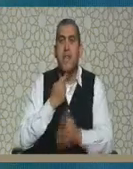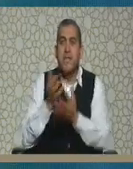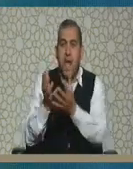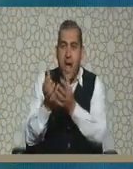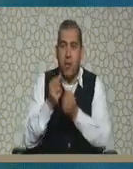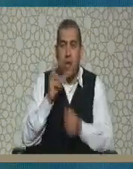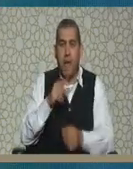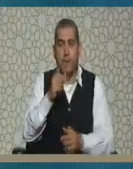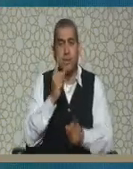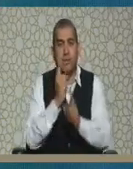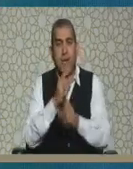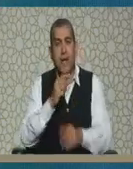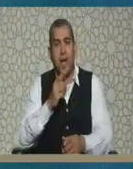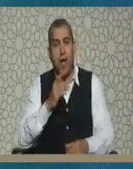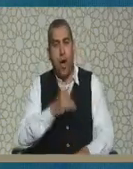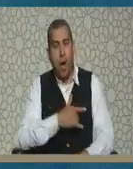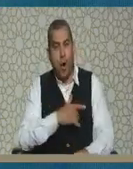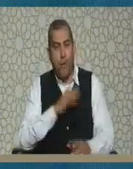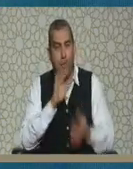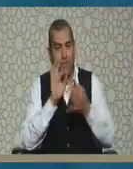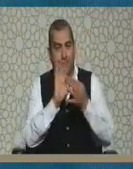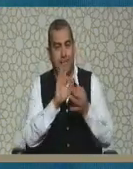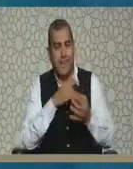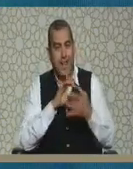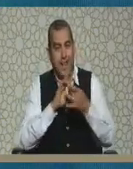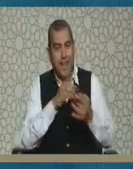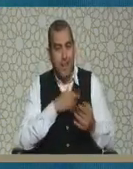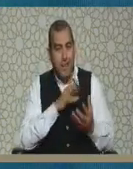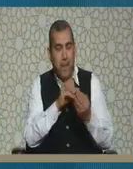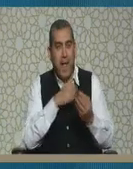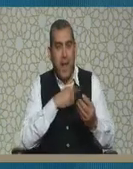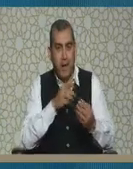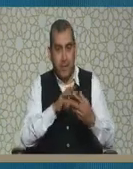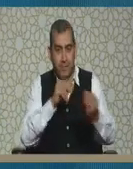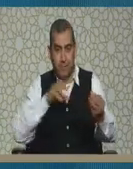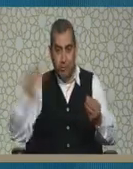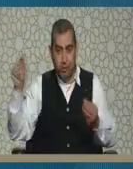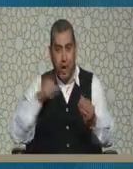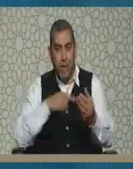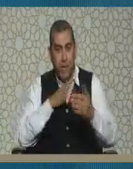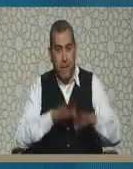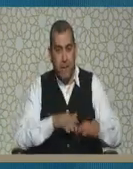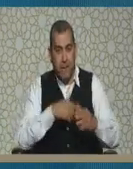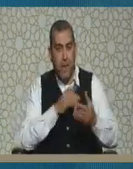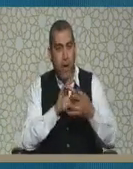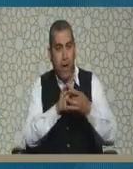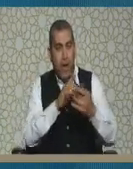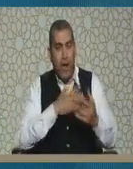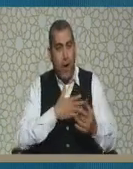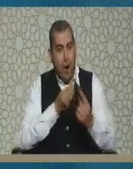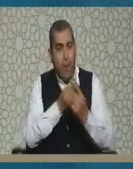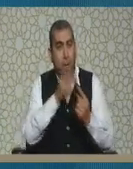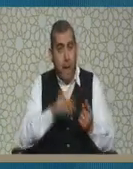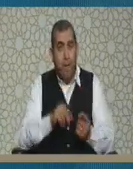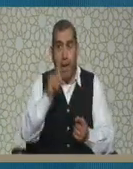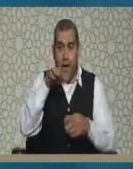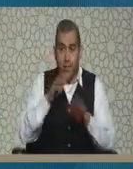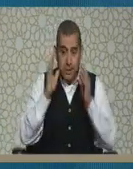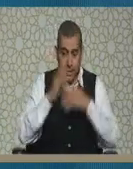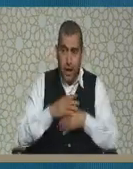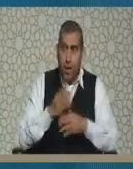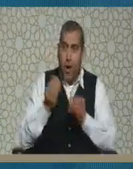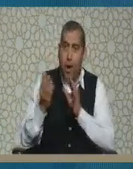احبابنا فقبل الصلاه يكون الانسان مشتاق الى الله لانك ستقبل على الله سبحانه وتعالى لو في الصلاه